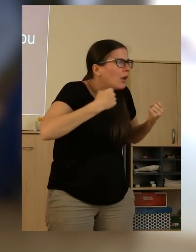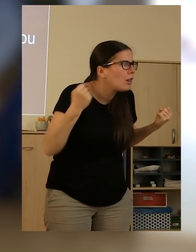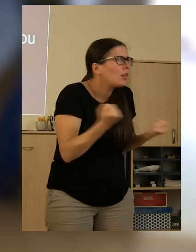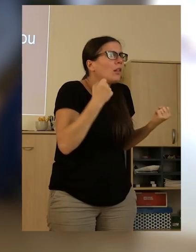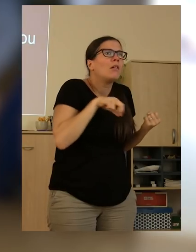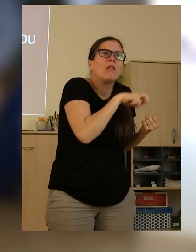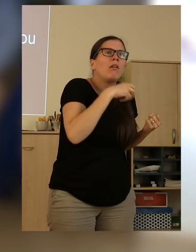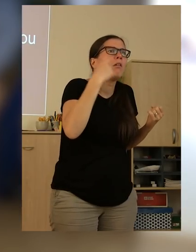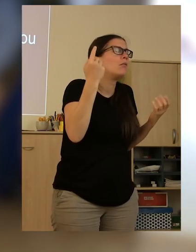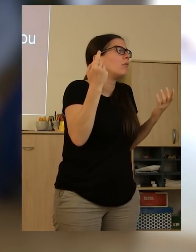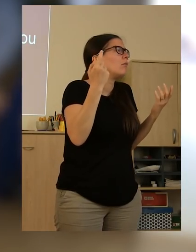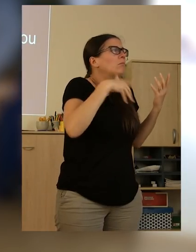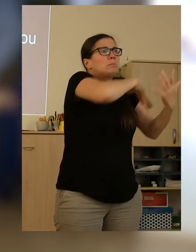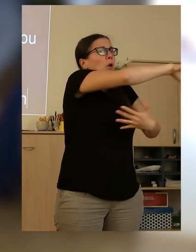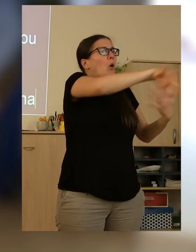Taková kravina.